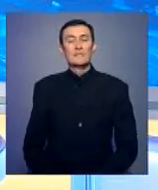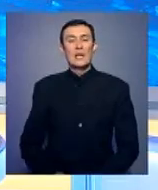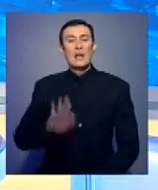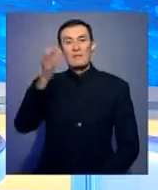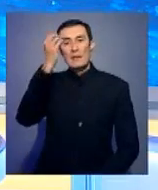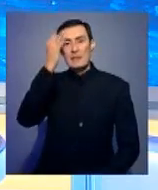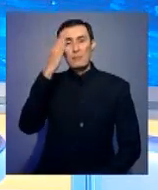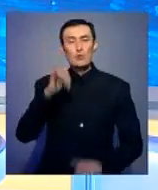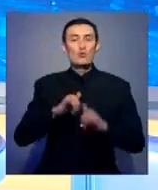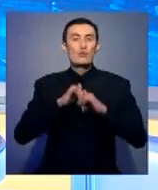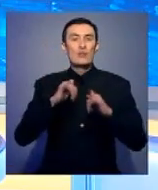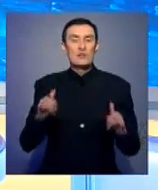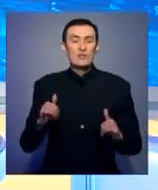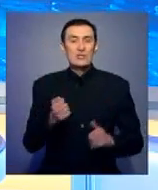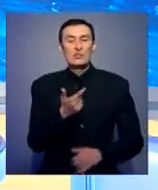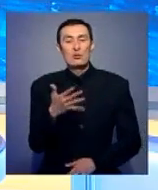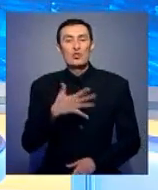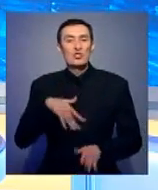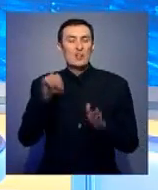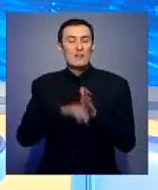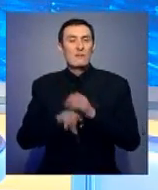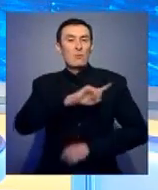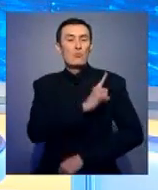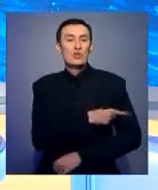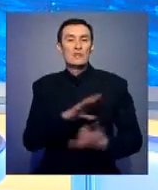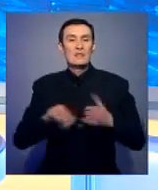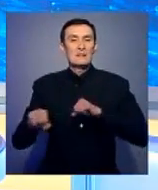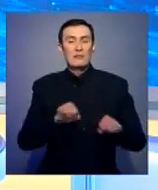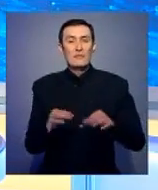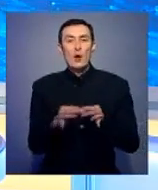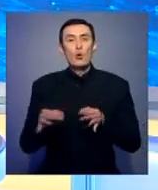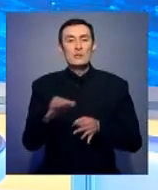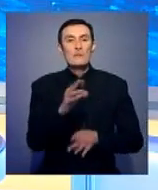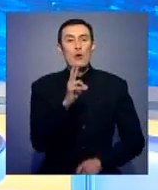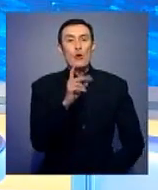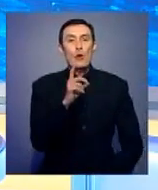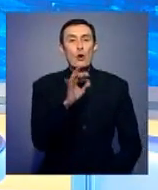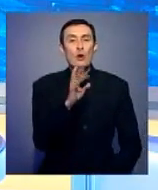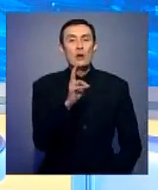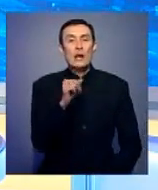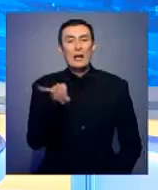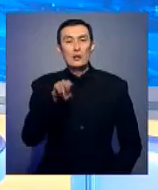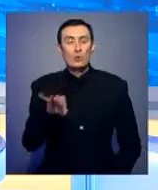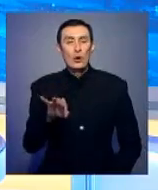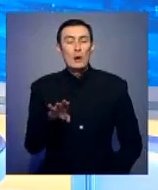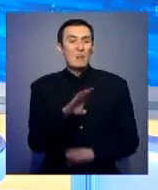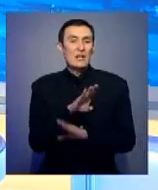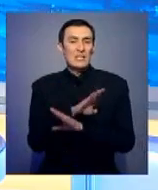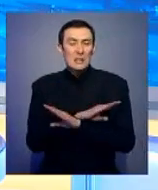В Японии растет число жертв мощного землетрясения на острове Хоккайдо. По последним данным, погибли